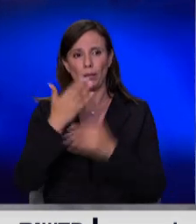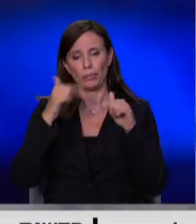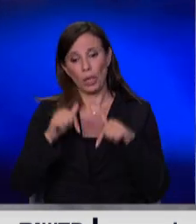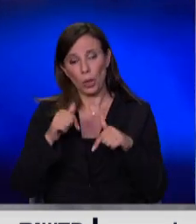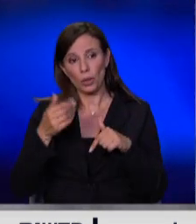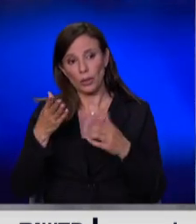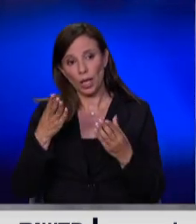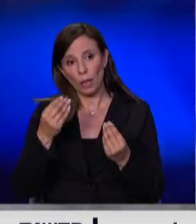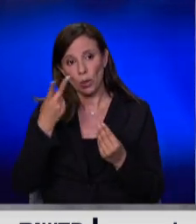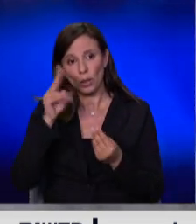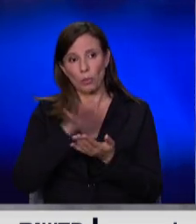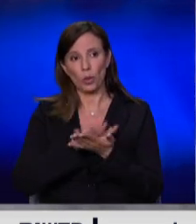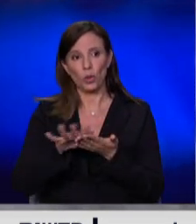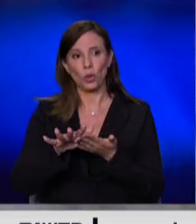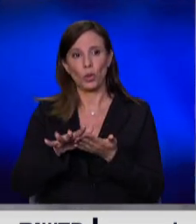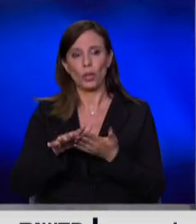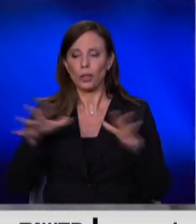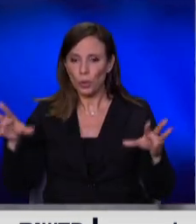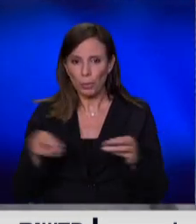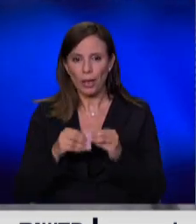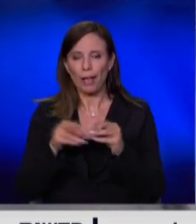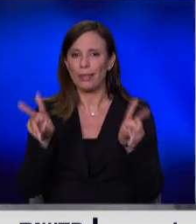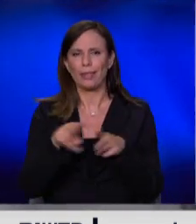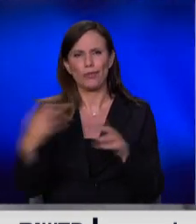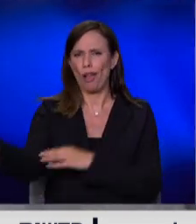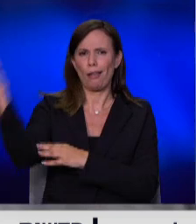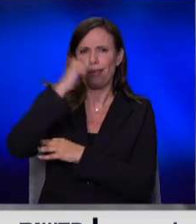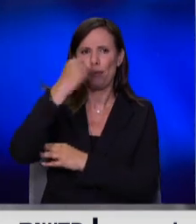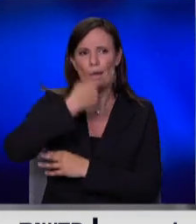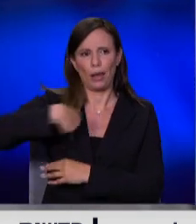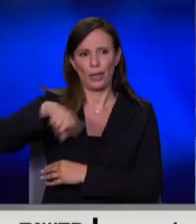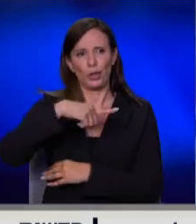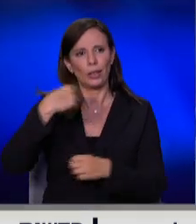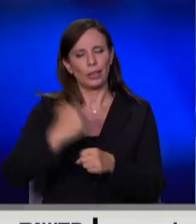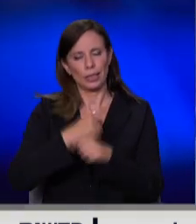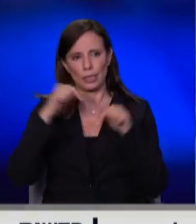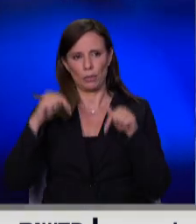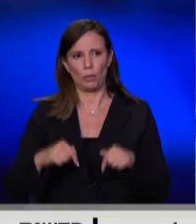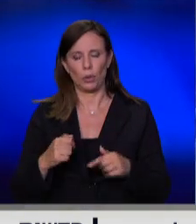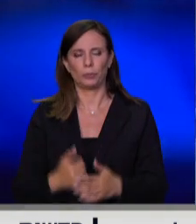намного, пока мы вместе, мы не победимы, отсюда это мы сделаем.